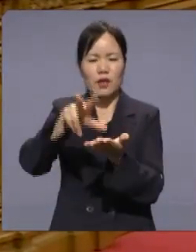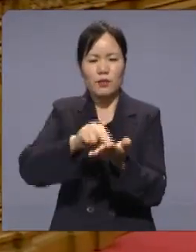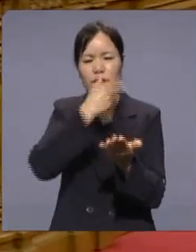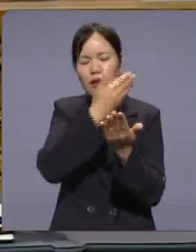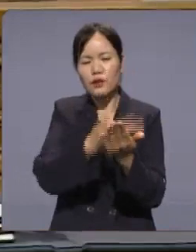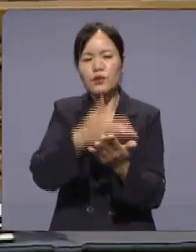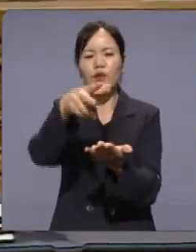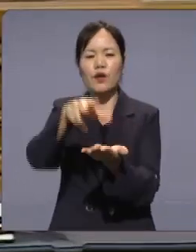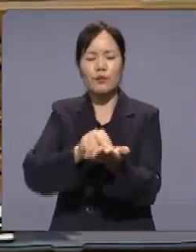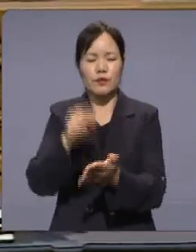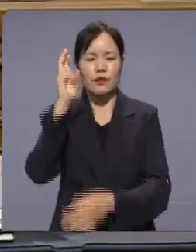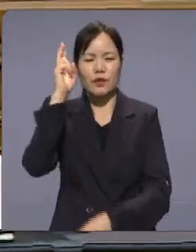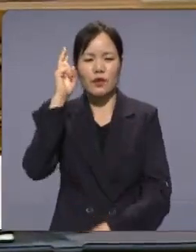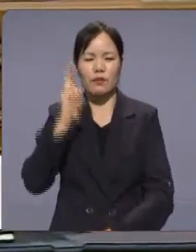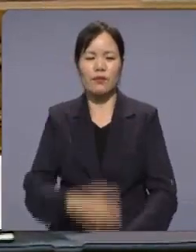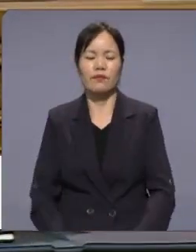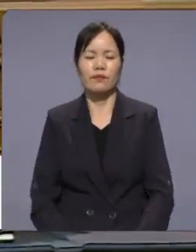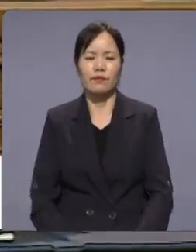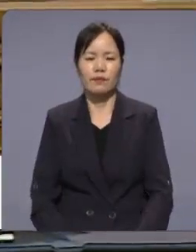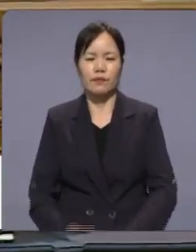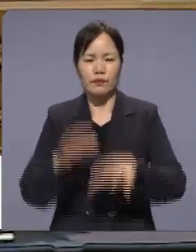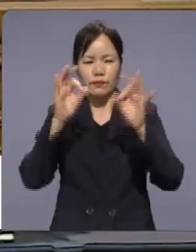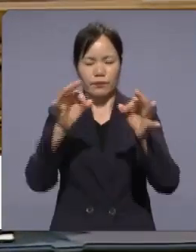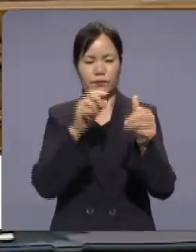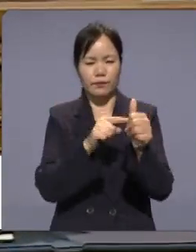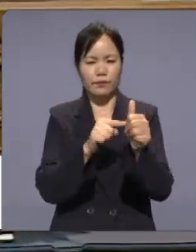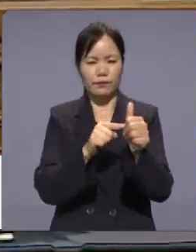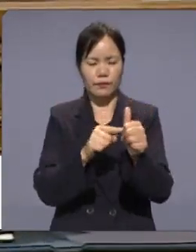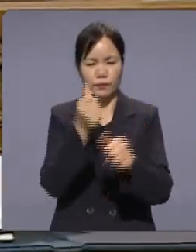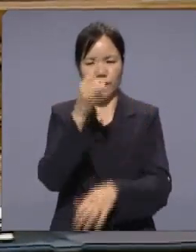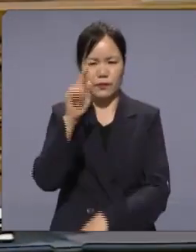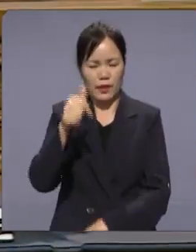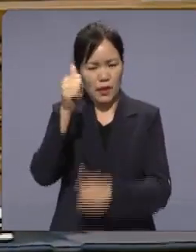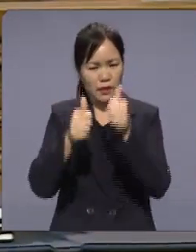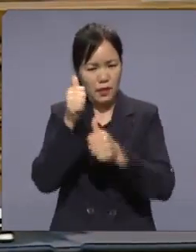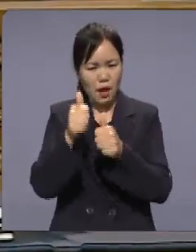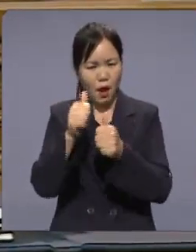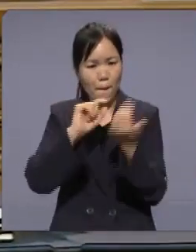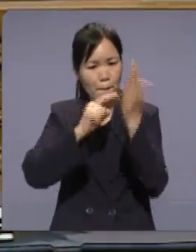주요 의제가 된 것으로 보이는데 김 위원장이 핵실험 메시지를